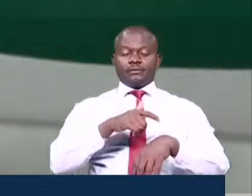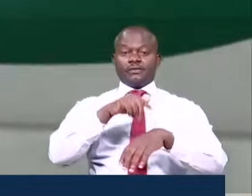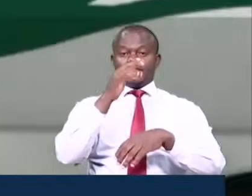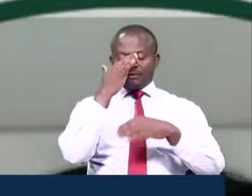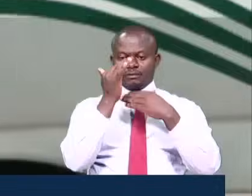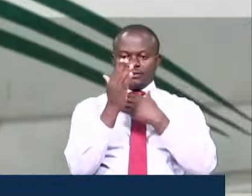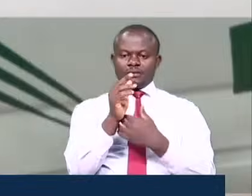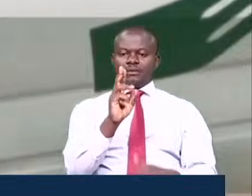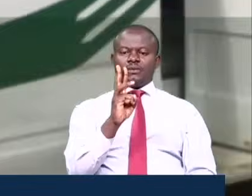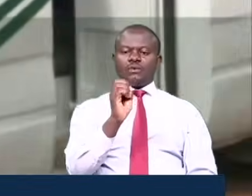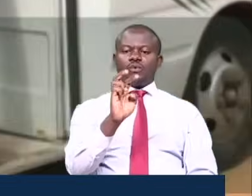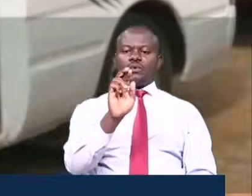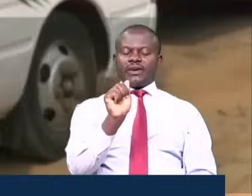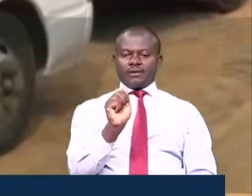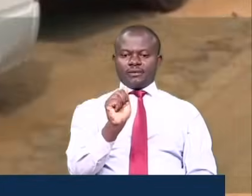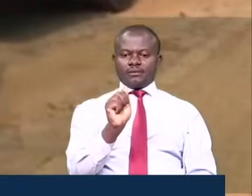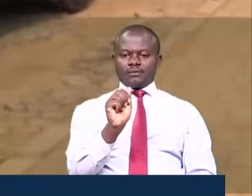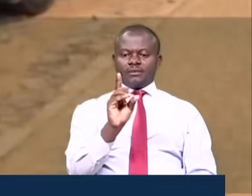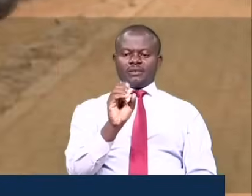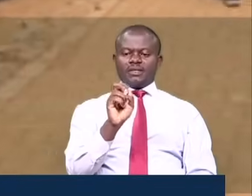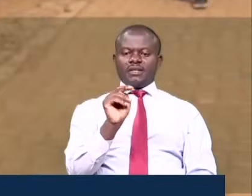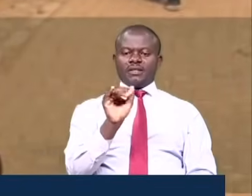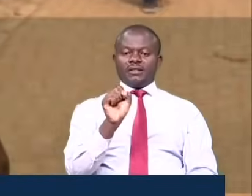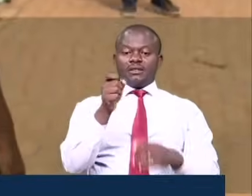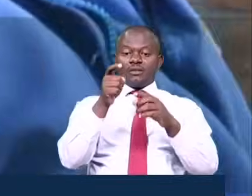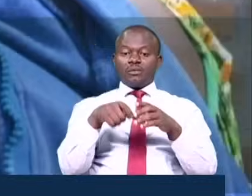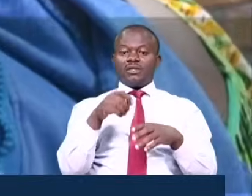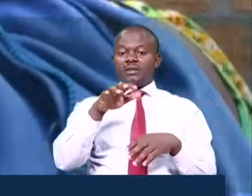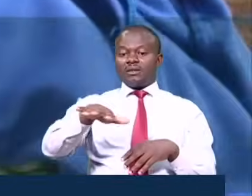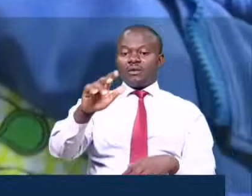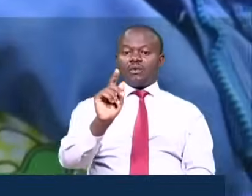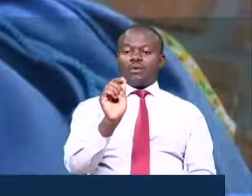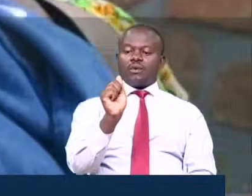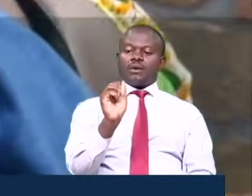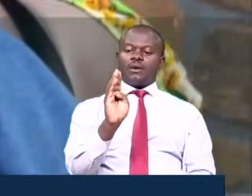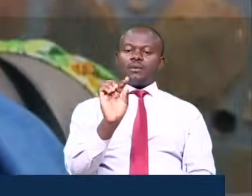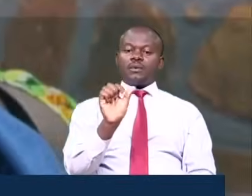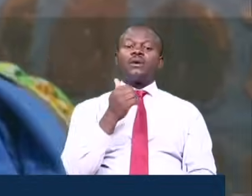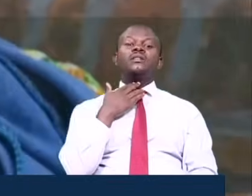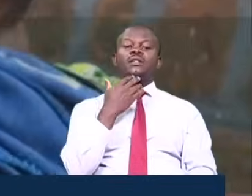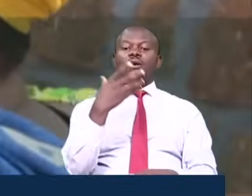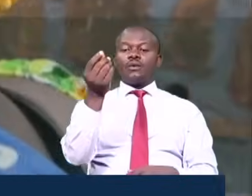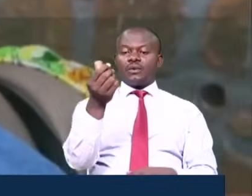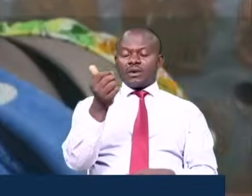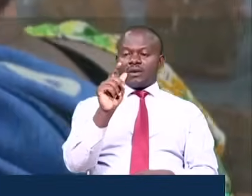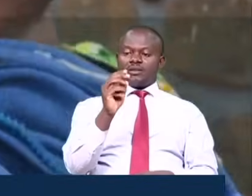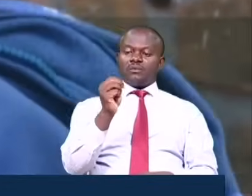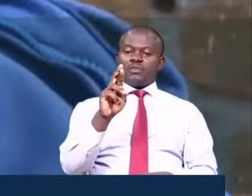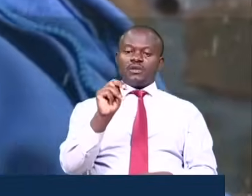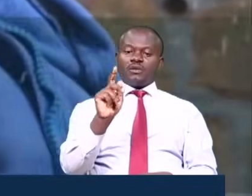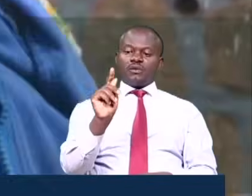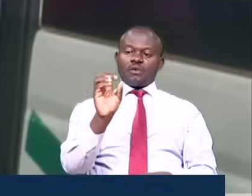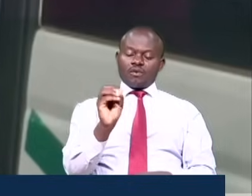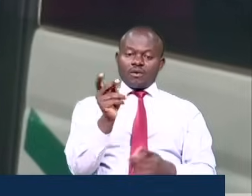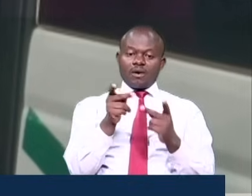gitondo Uwera Denise umucuruzi w'imbuto tumusanze muri gare ya Kabuga mu kare ka Gasabo ashaka kujya Kimironko n'ubundi mu kare ka Gasabo